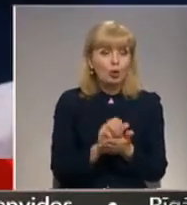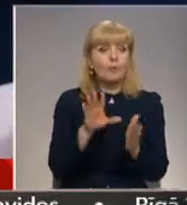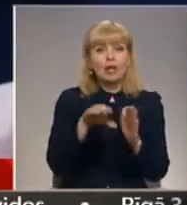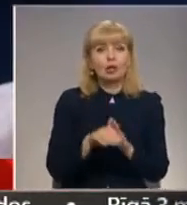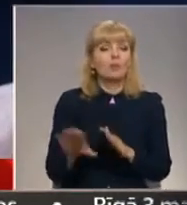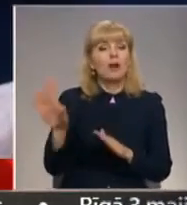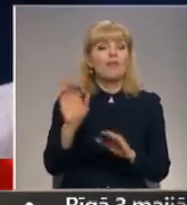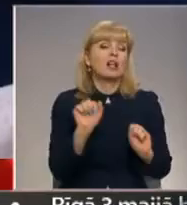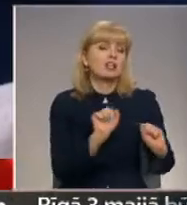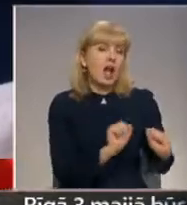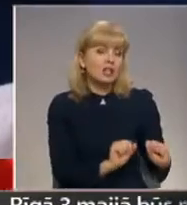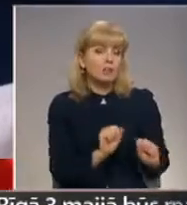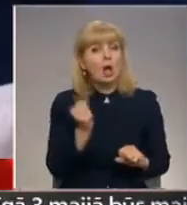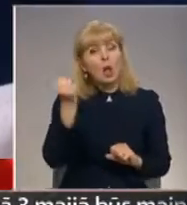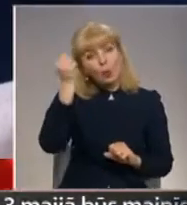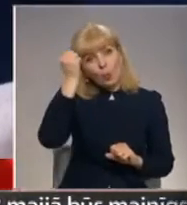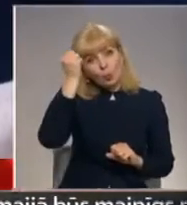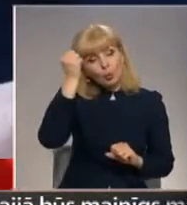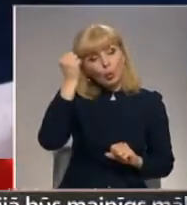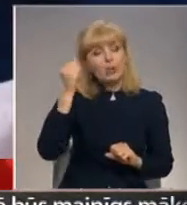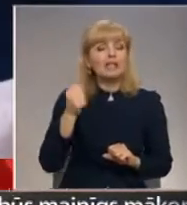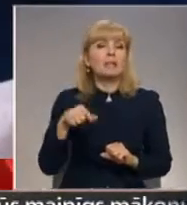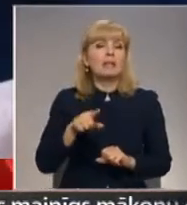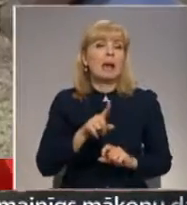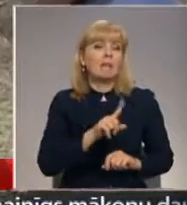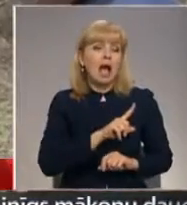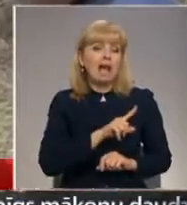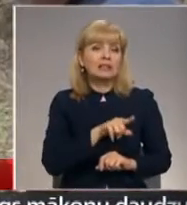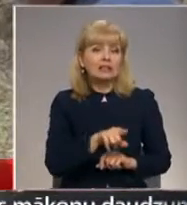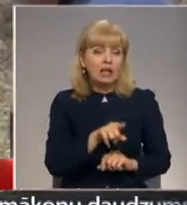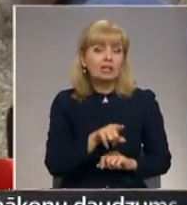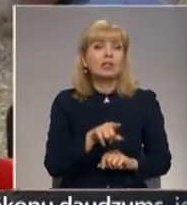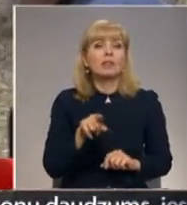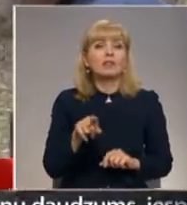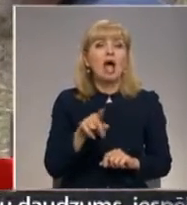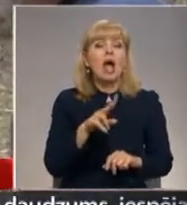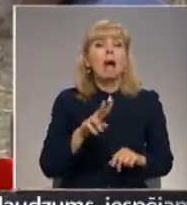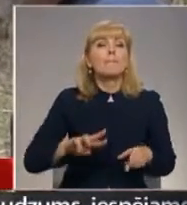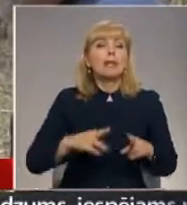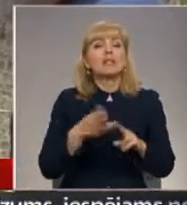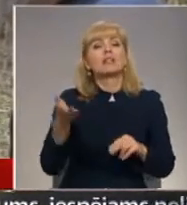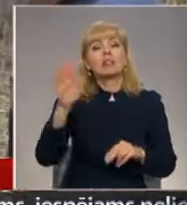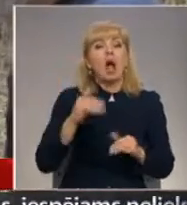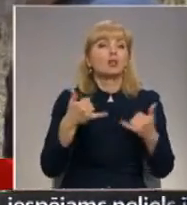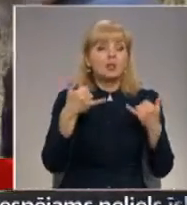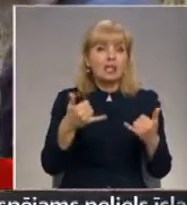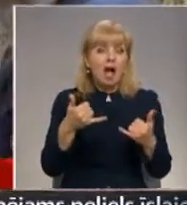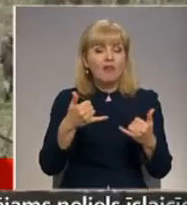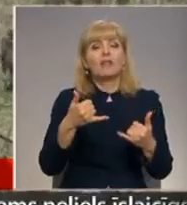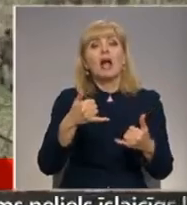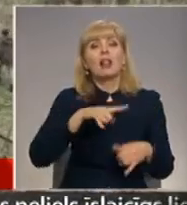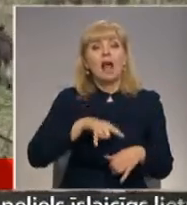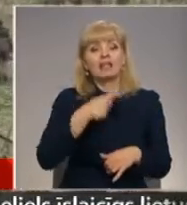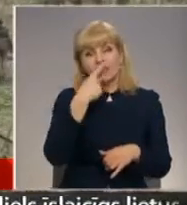valsts aizsargājamo kultūras pieminekļu sarakstā. Tas var prasīt teju vienu gadu. Kromakalna broliste pilskalnu dāvinās Latvijai 100 gadus